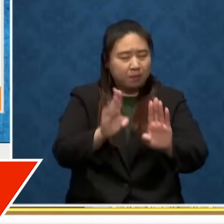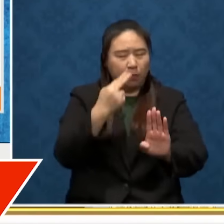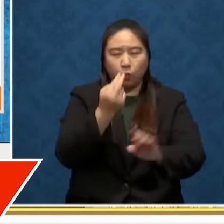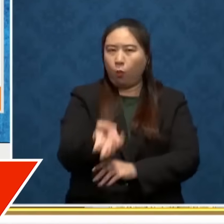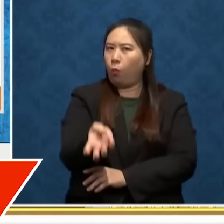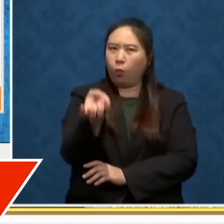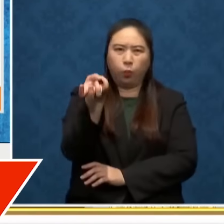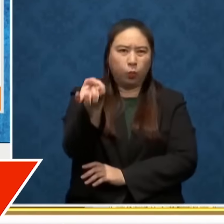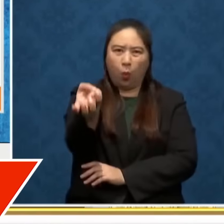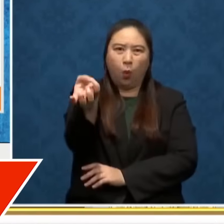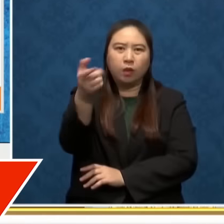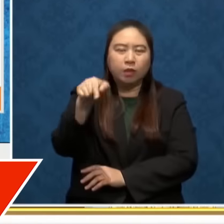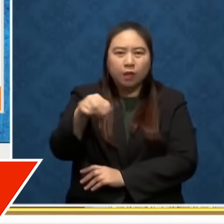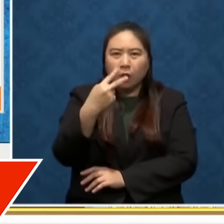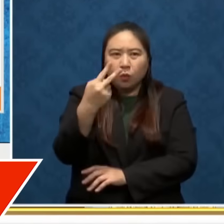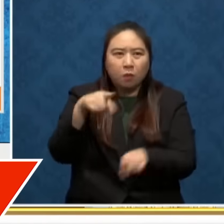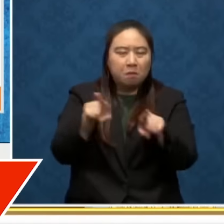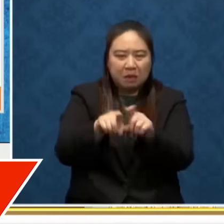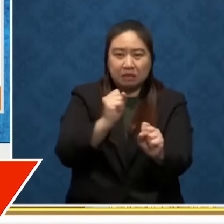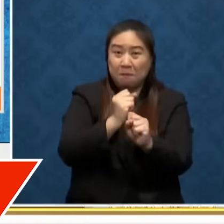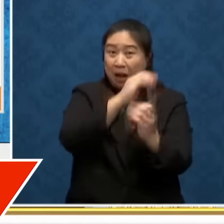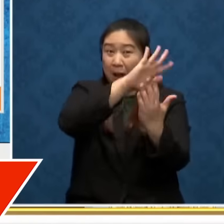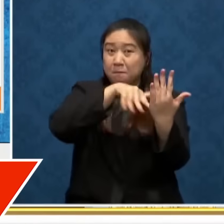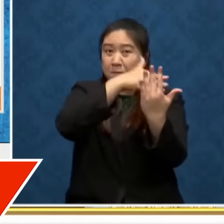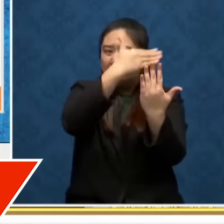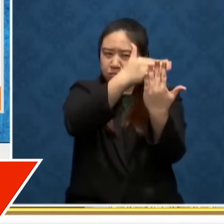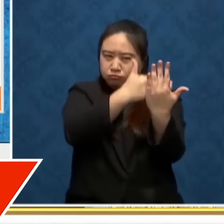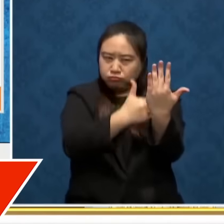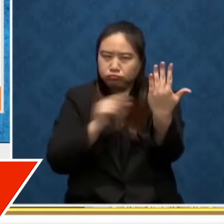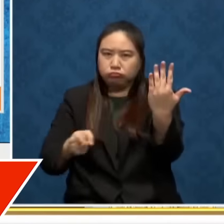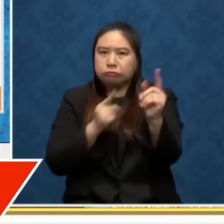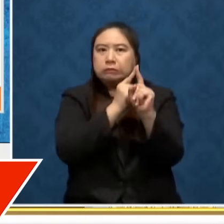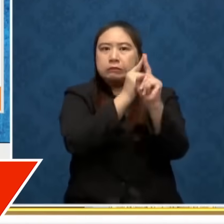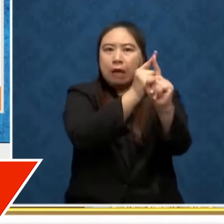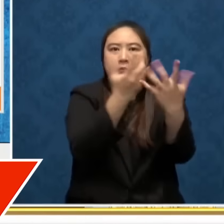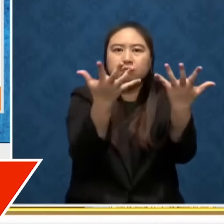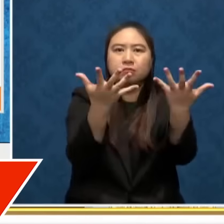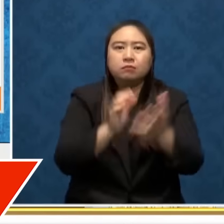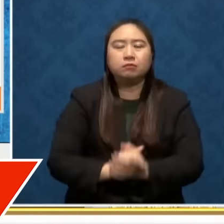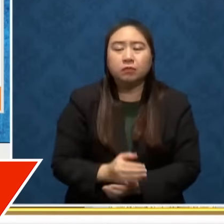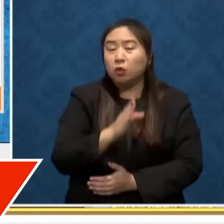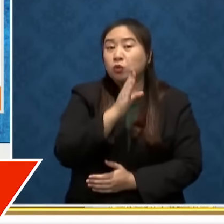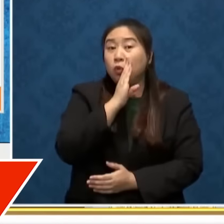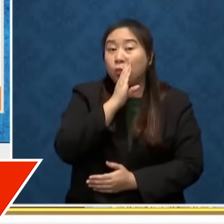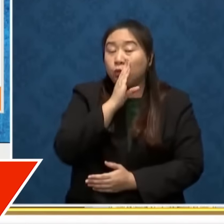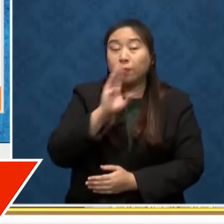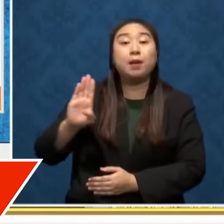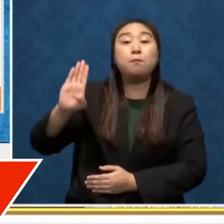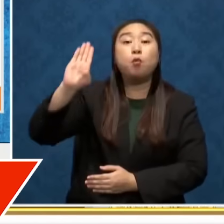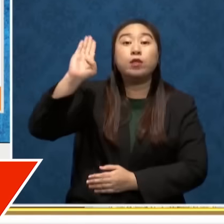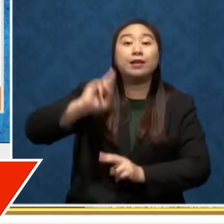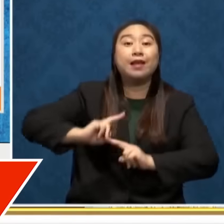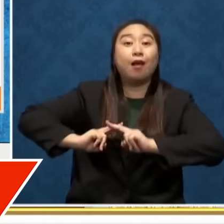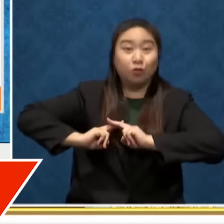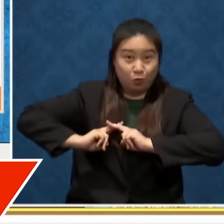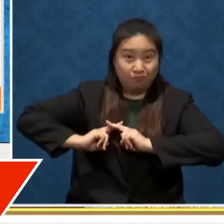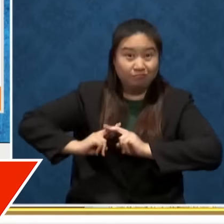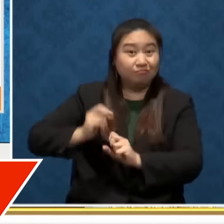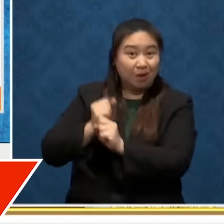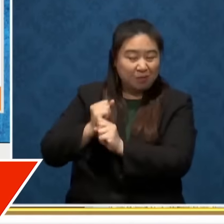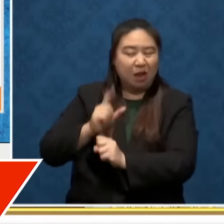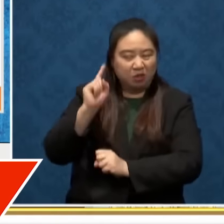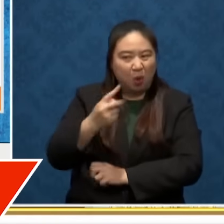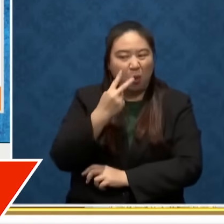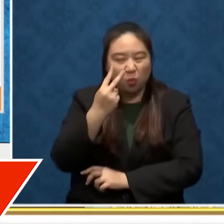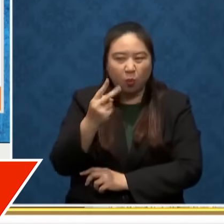ถึงศักยภาพในการดำเนินงานที่ไม่เป็นไปตามแผนถ้าเป็นการดำเนินงานของบริษัทเอกชนเนี่ยก็ต้องมีการทบทวนการจ้